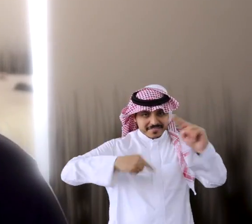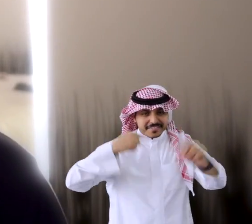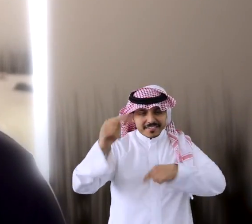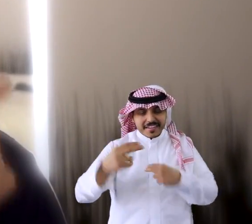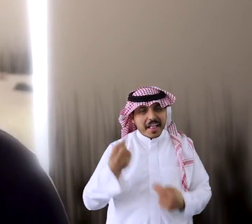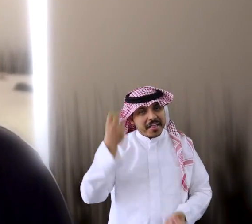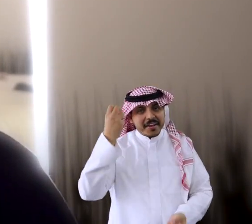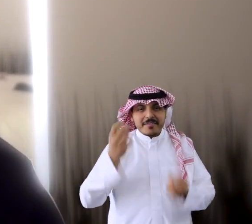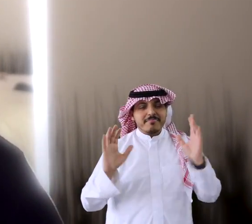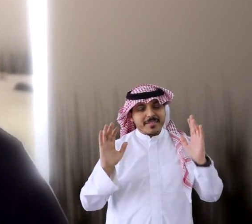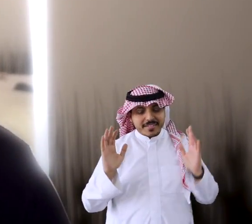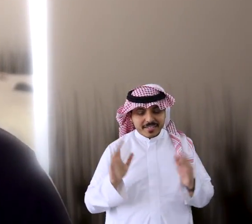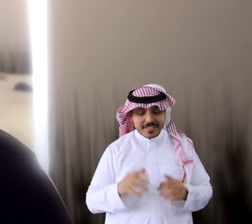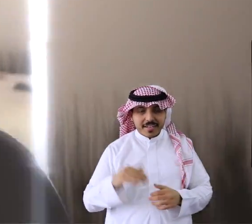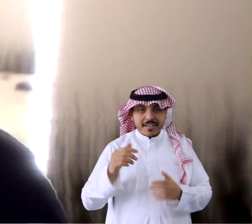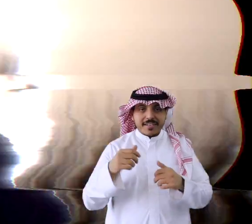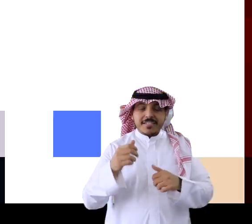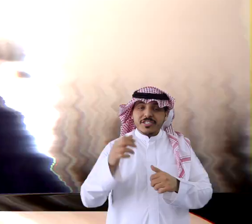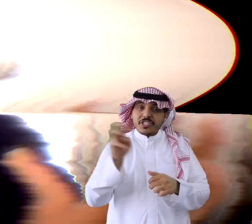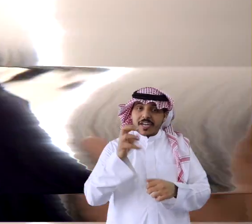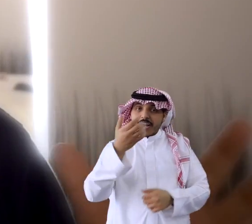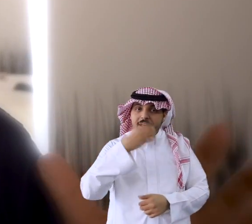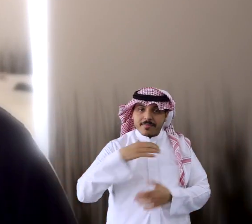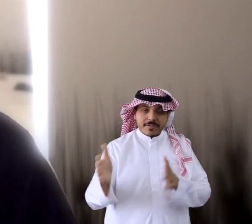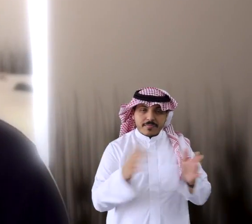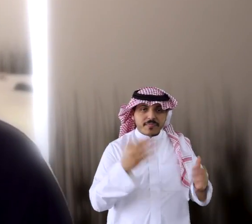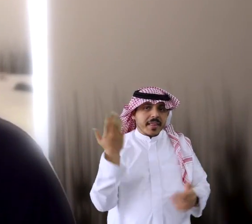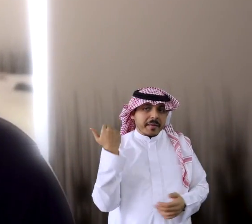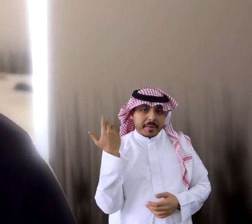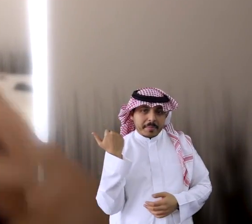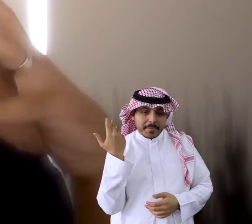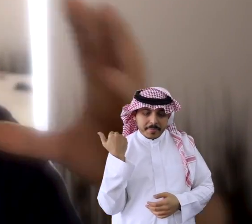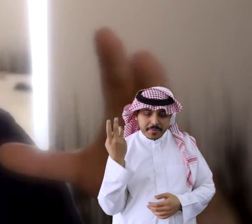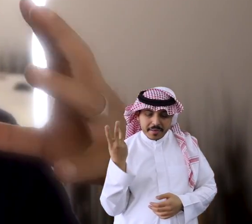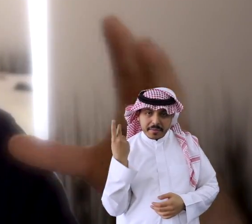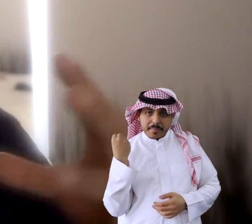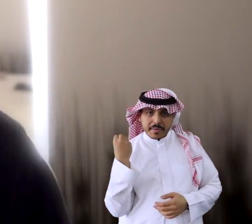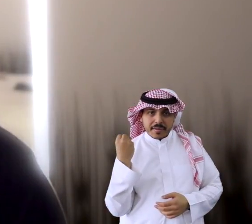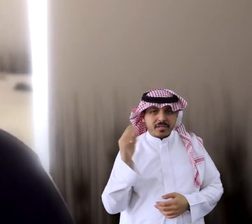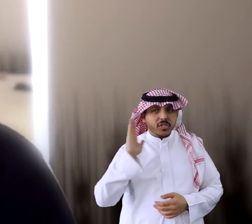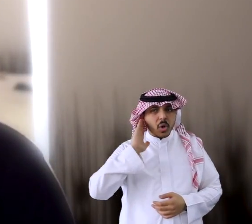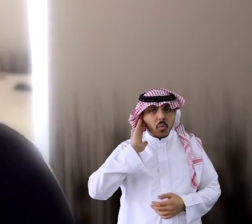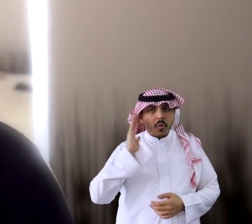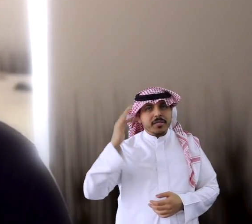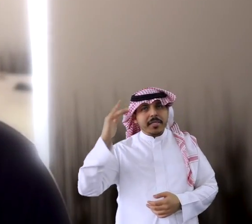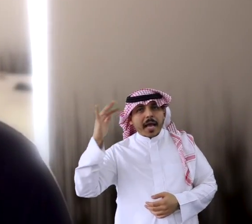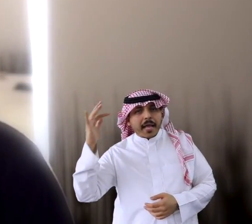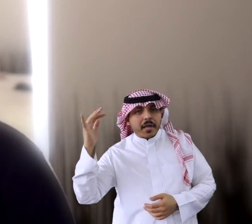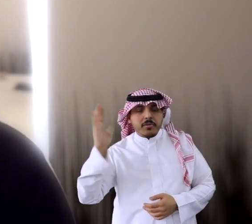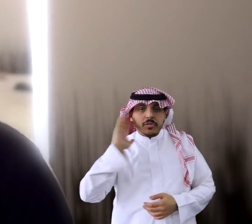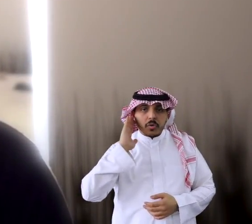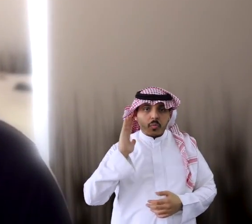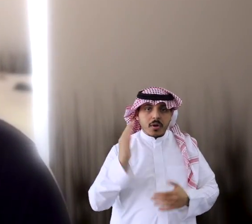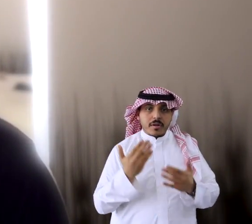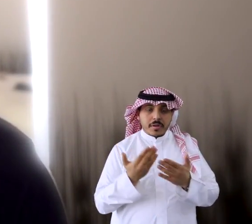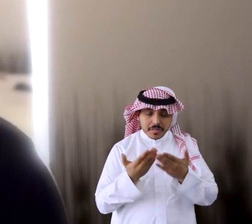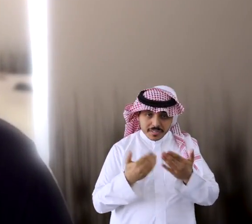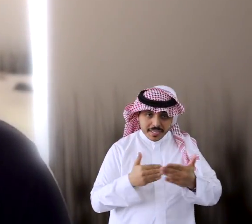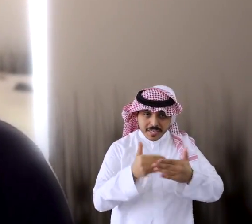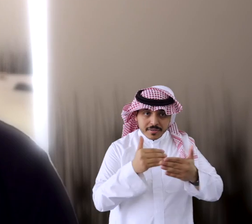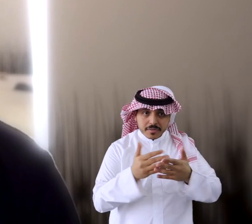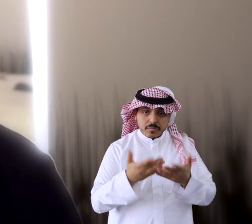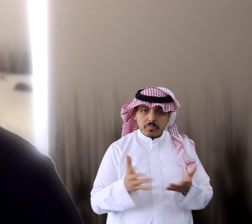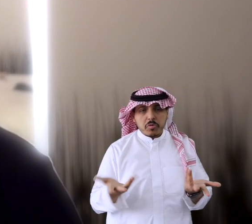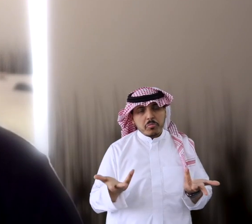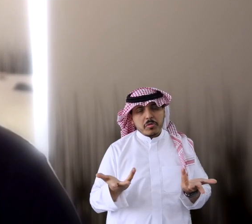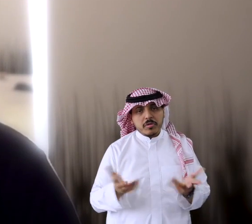الخدمة القادمة اللي لازم تجي من شركة أبل. في الأيام الماضية صار في وضع تخيلي للجوال, يمكن يكون هو الجوال القادم من شركة أبل,